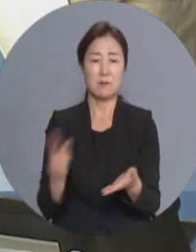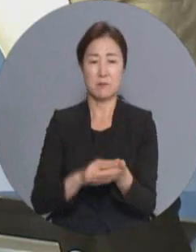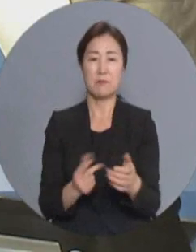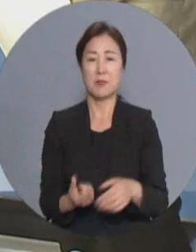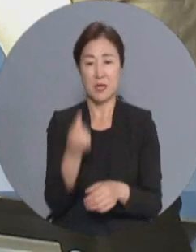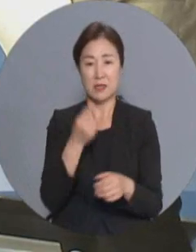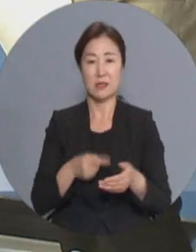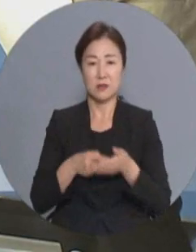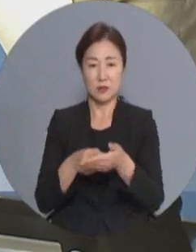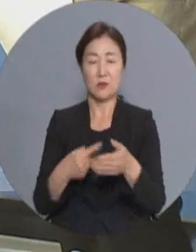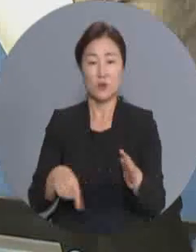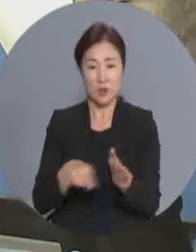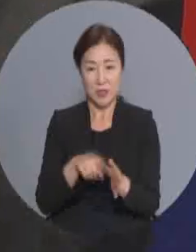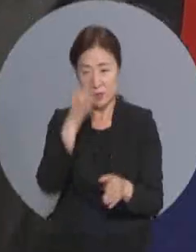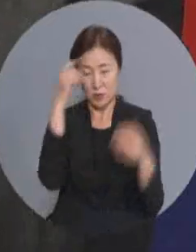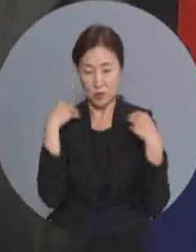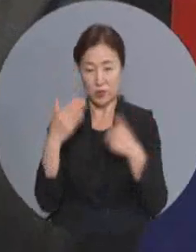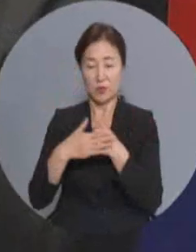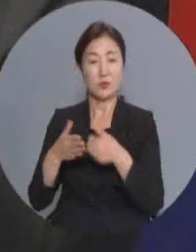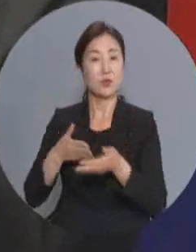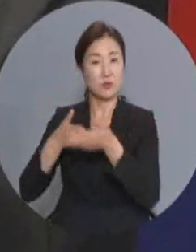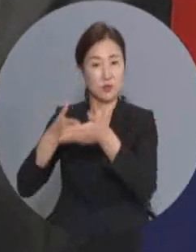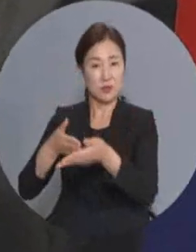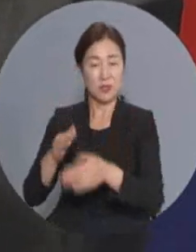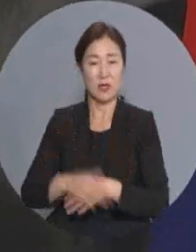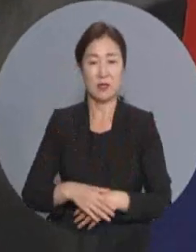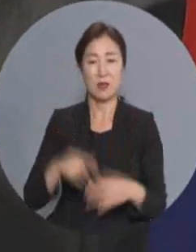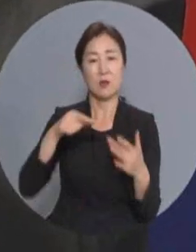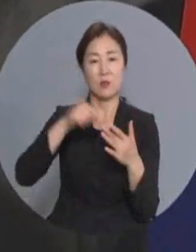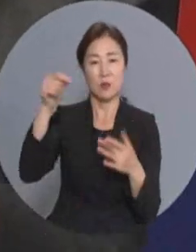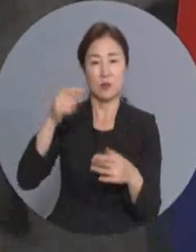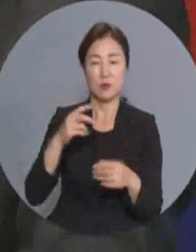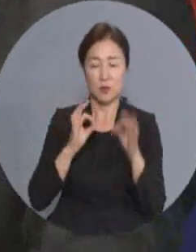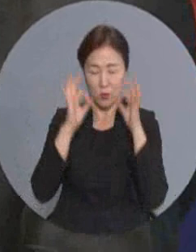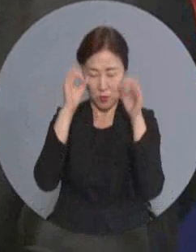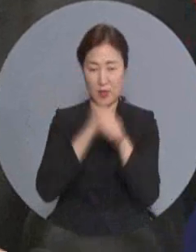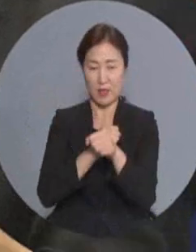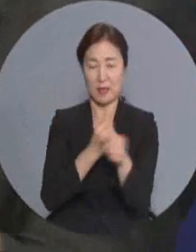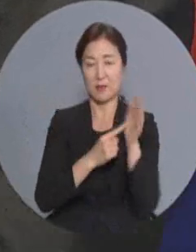협조를 하는 정안에 당론 채택을 추진하겠다고